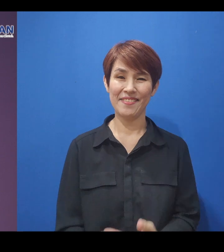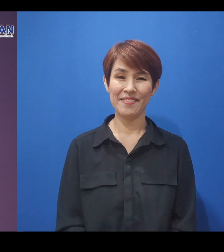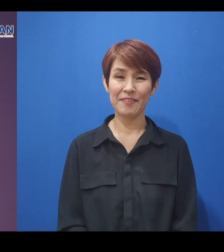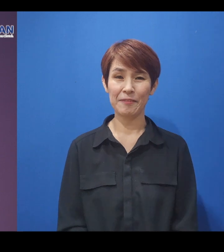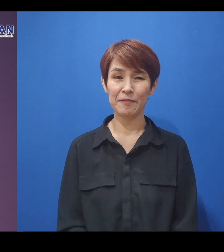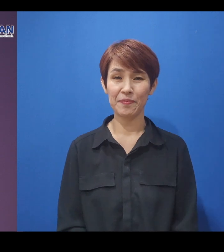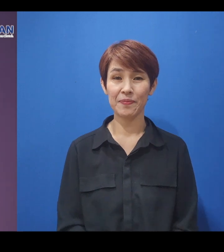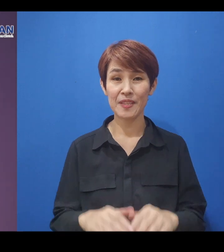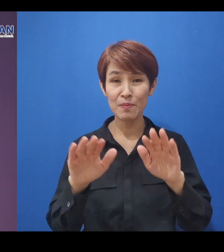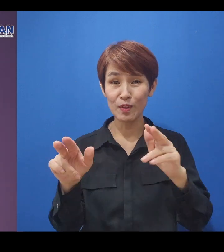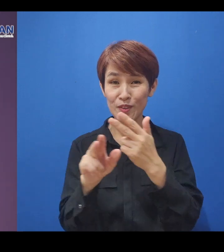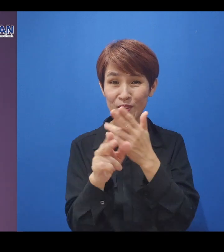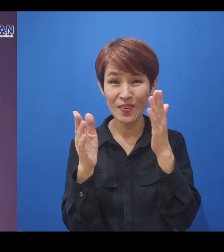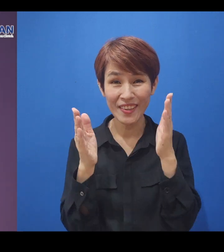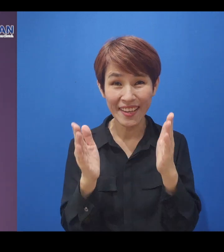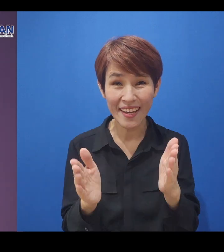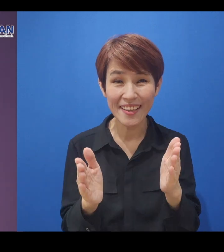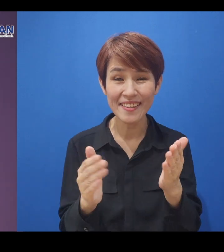그러니 이번 한 주